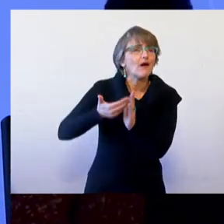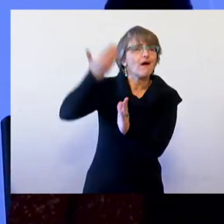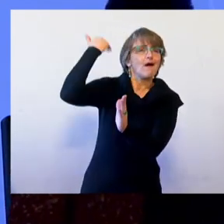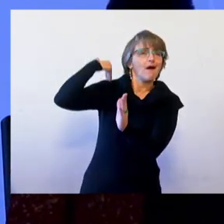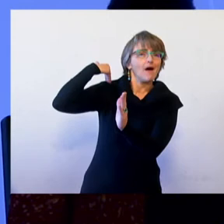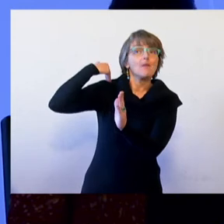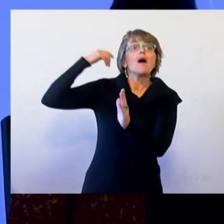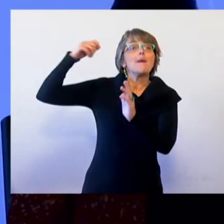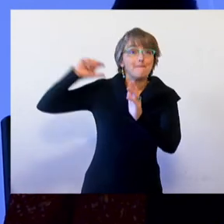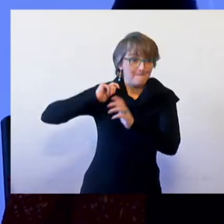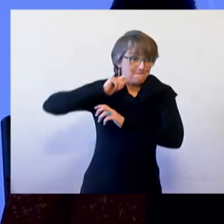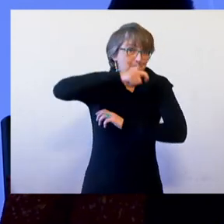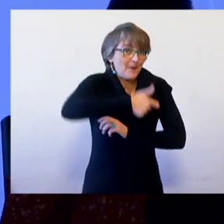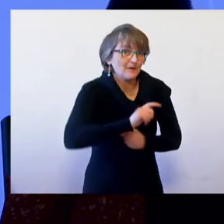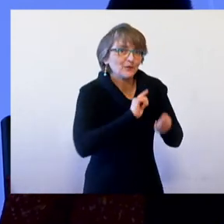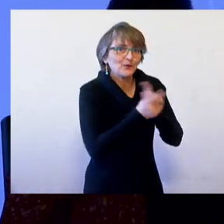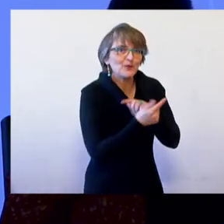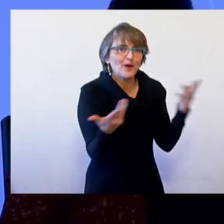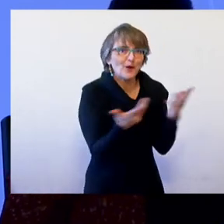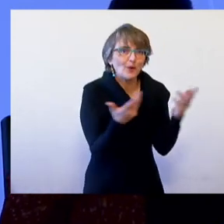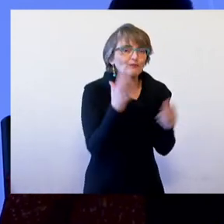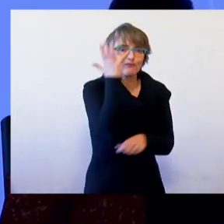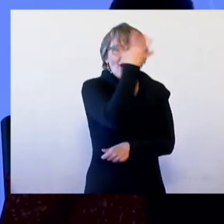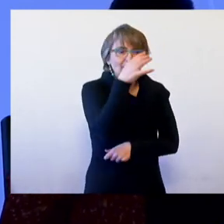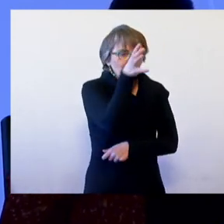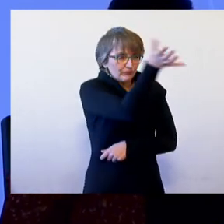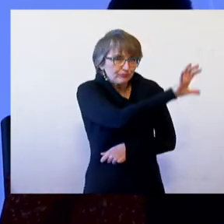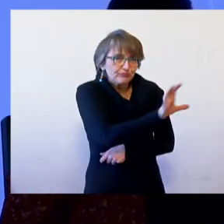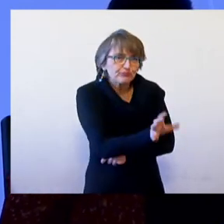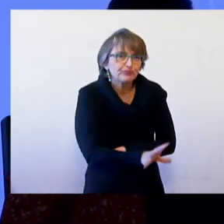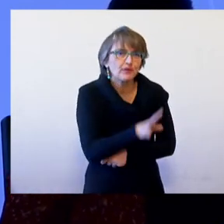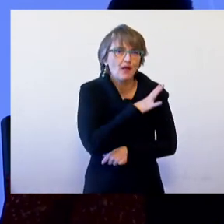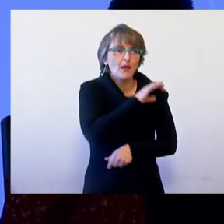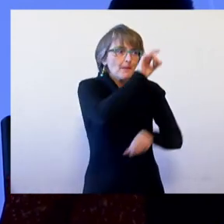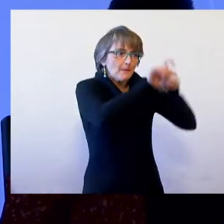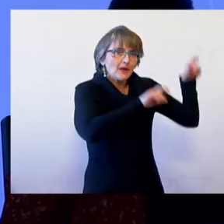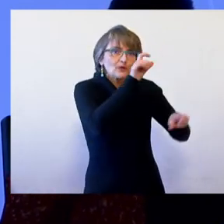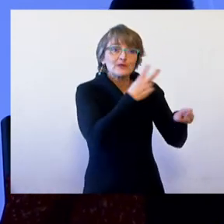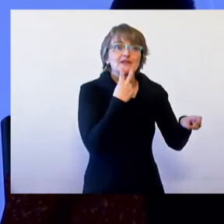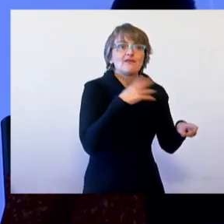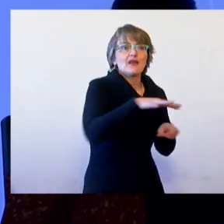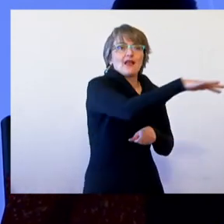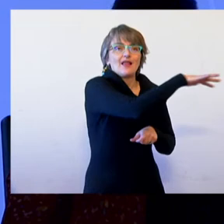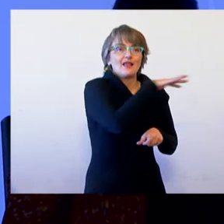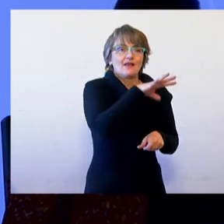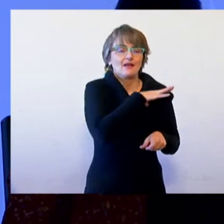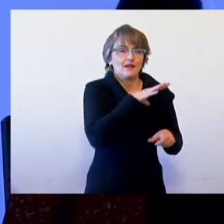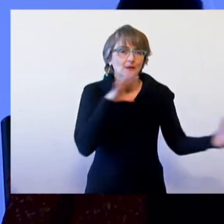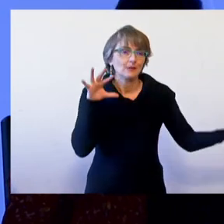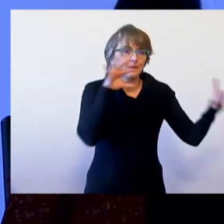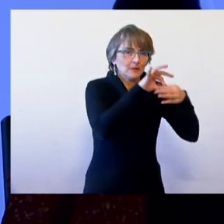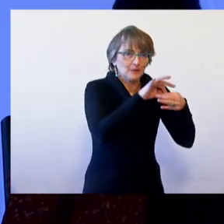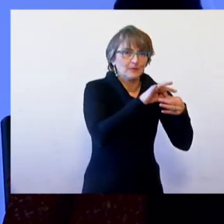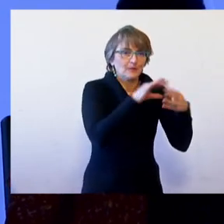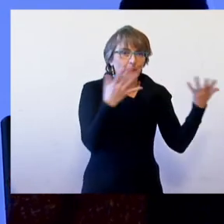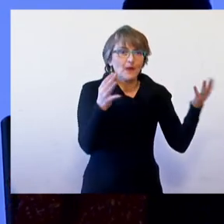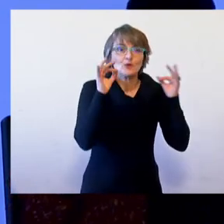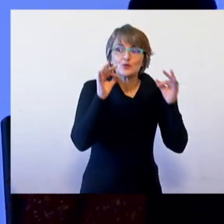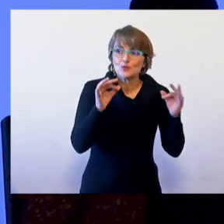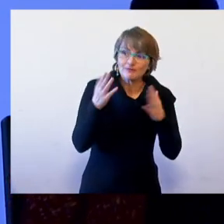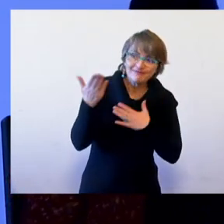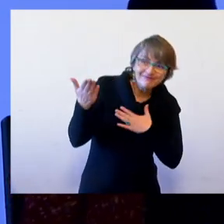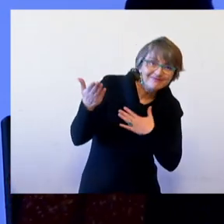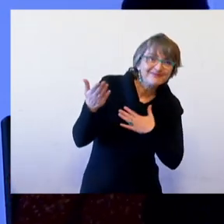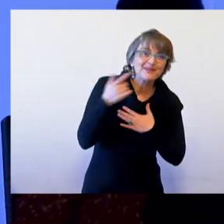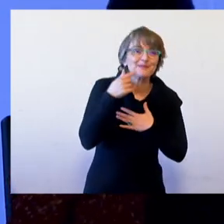avec les sociétés civiles du continent africain. Et là, nous devons beaucoup à la diaspora. Je me fais ton porte-parole, ma chère Claire,